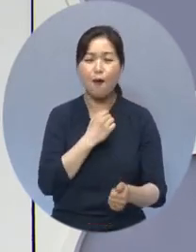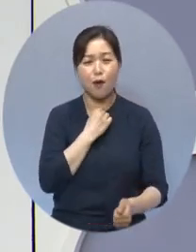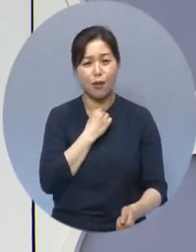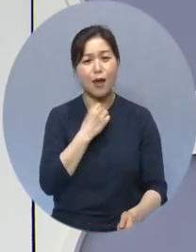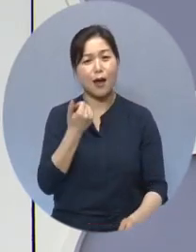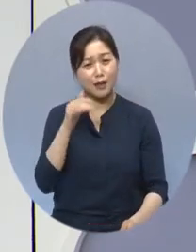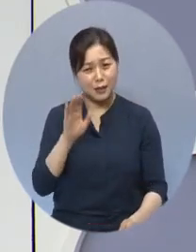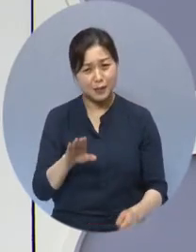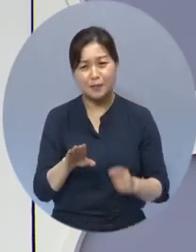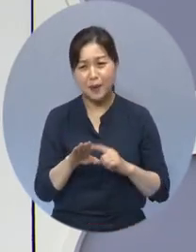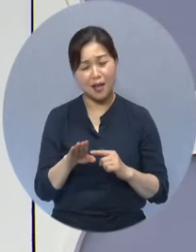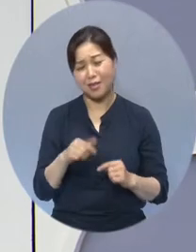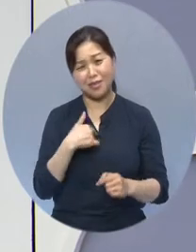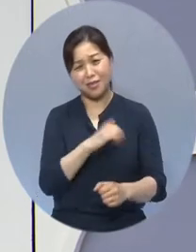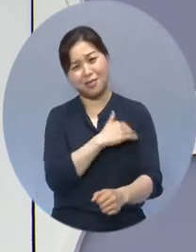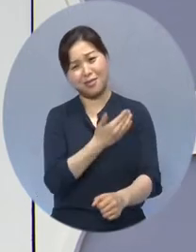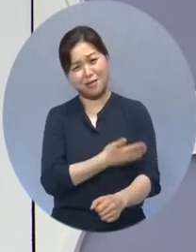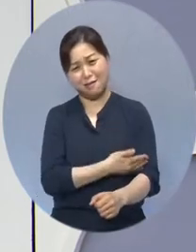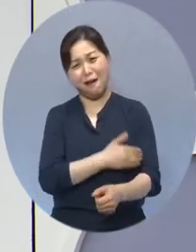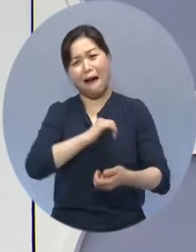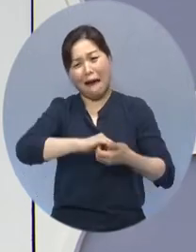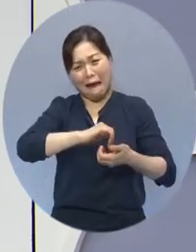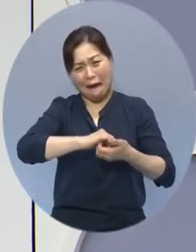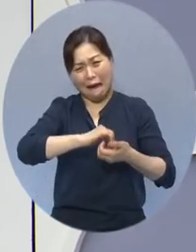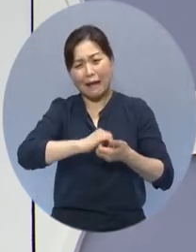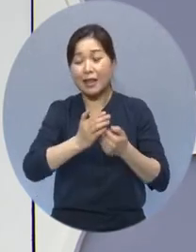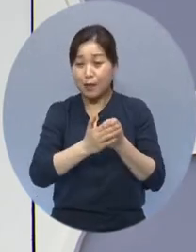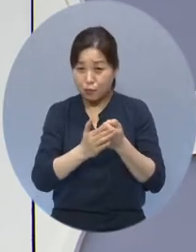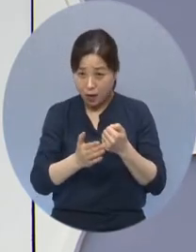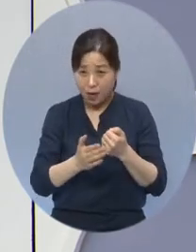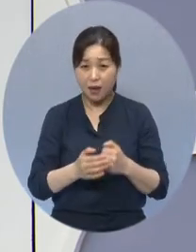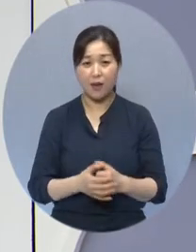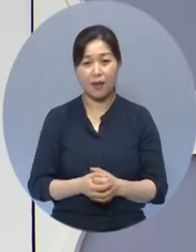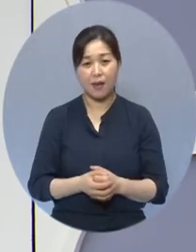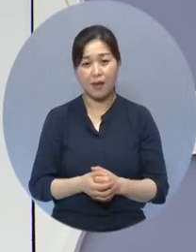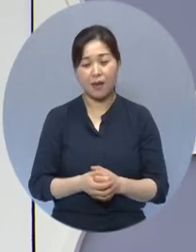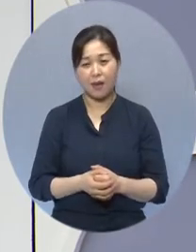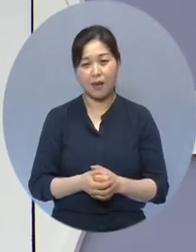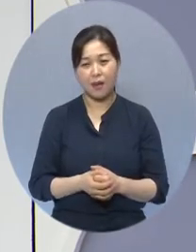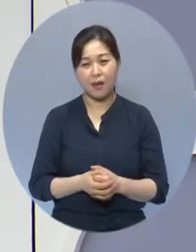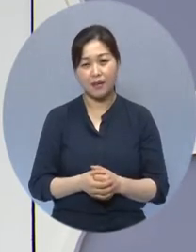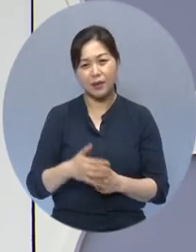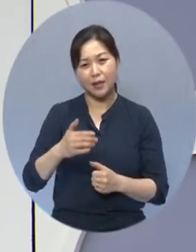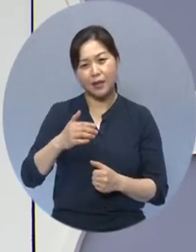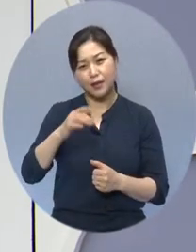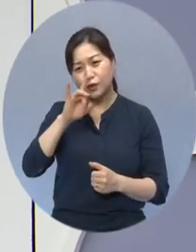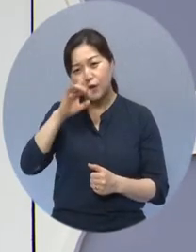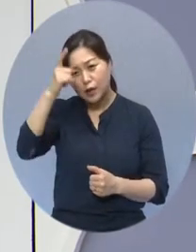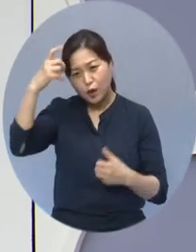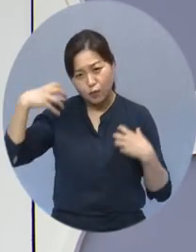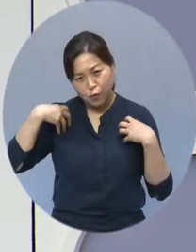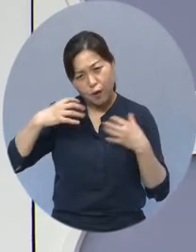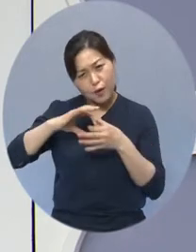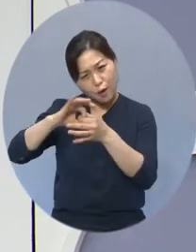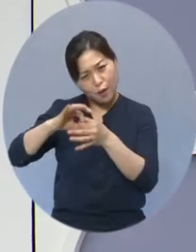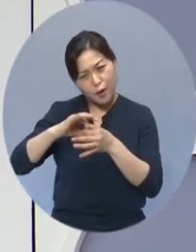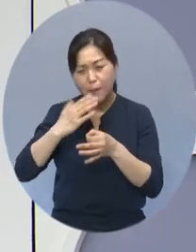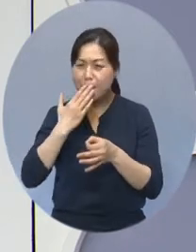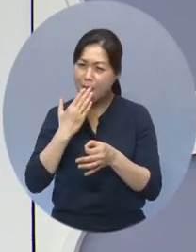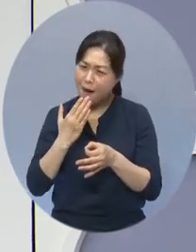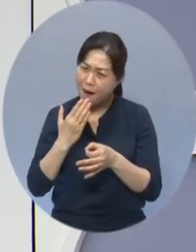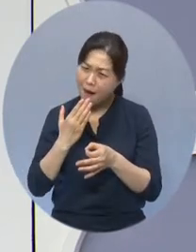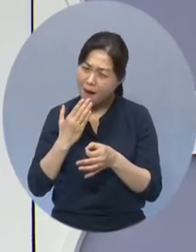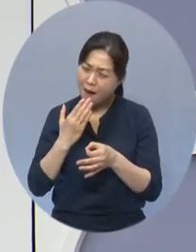그 범죄를 벗어나기 때문에 예. 대단히 참 좀 걱정이 좀 많다. 하여튼 정부 부처에서